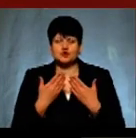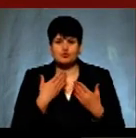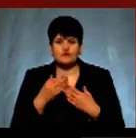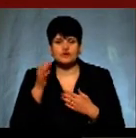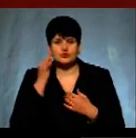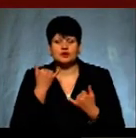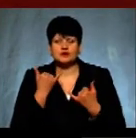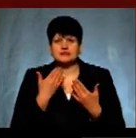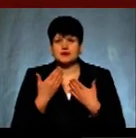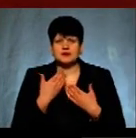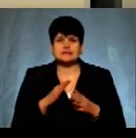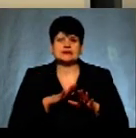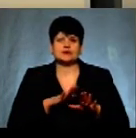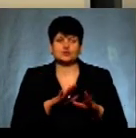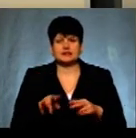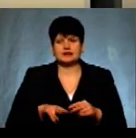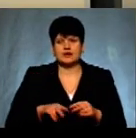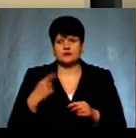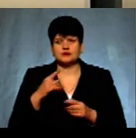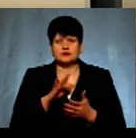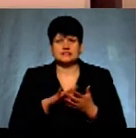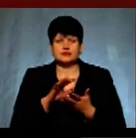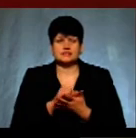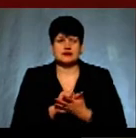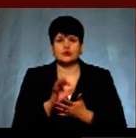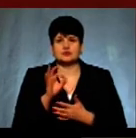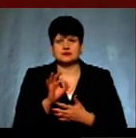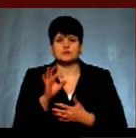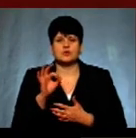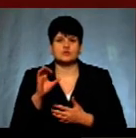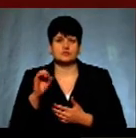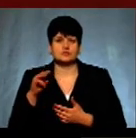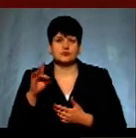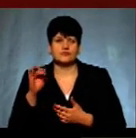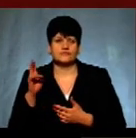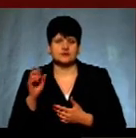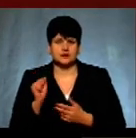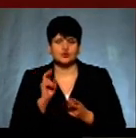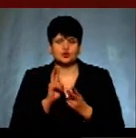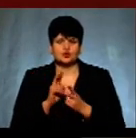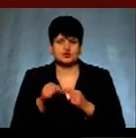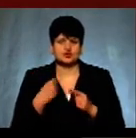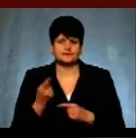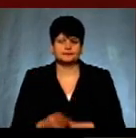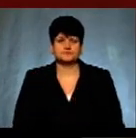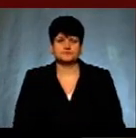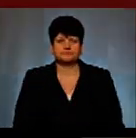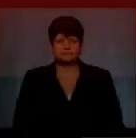що сьогодні ми спілкувалися з заступником директора обласного центру зайнятості Олександрою Островською. До зустрічі в ефірі.